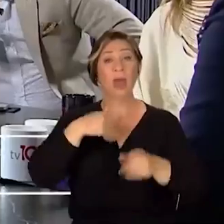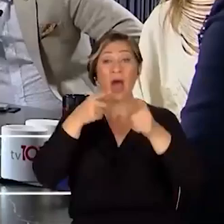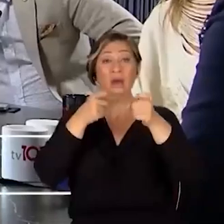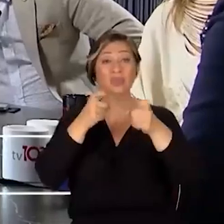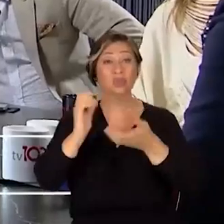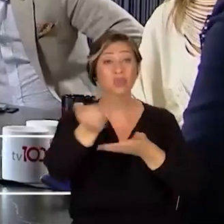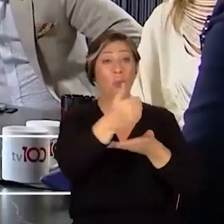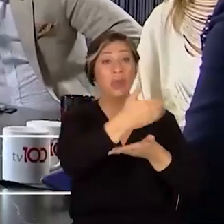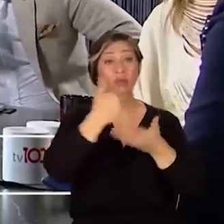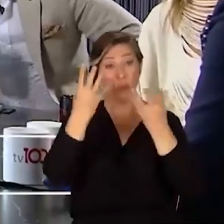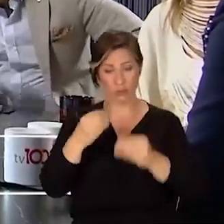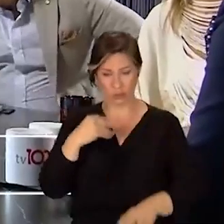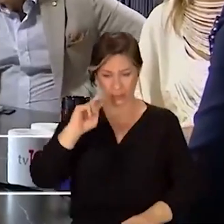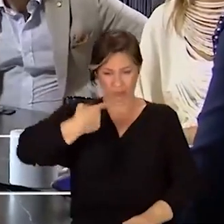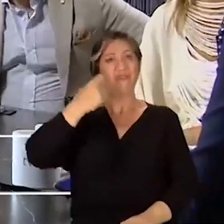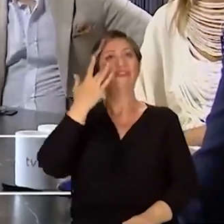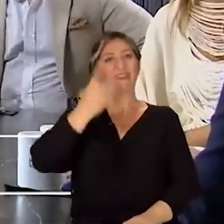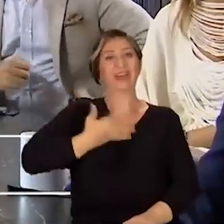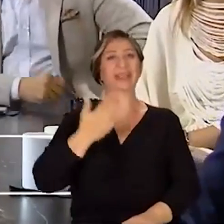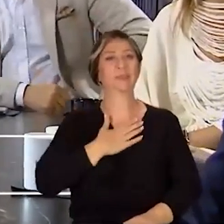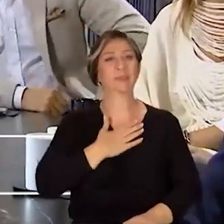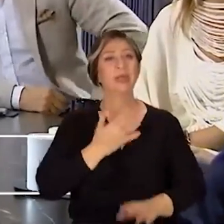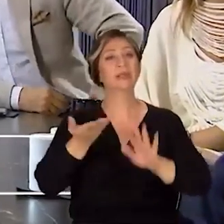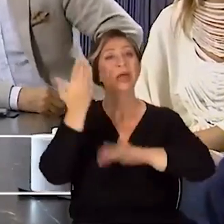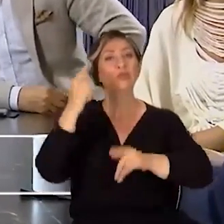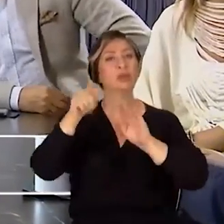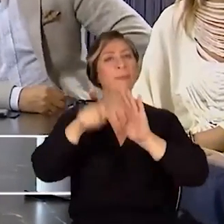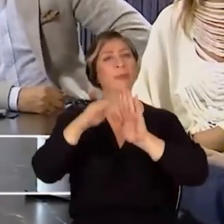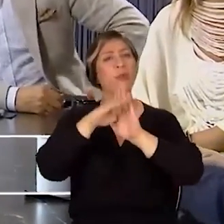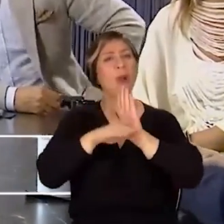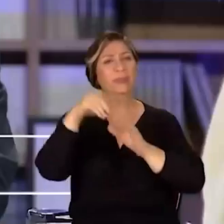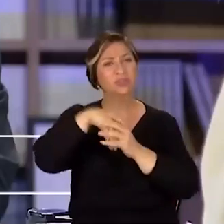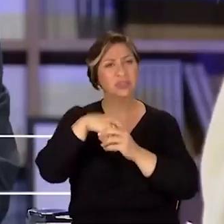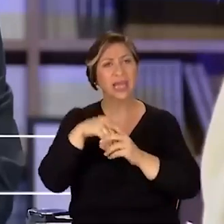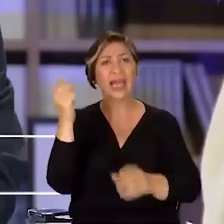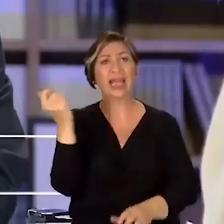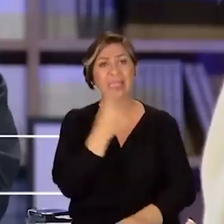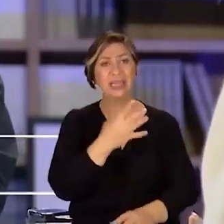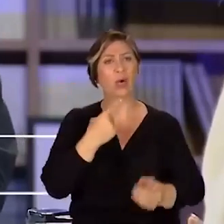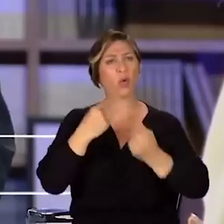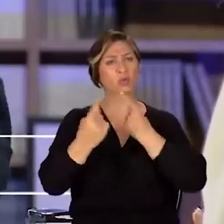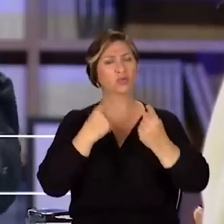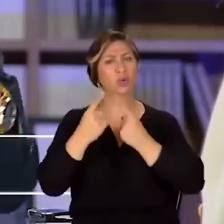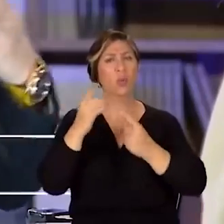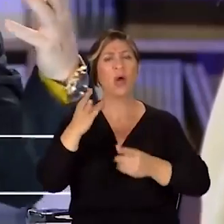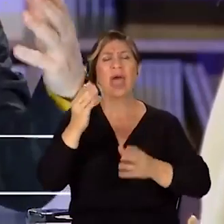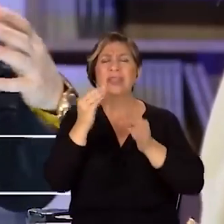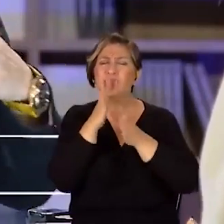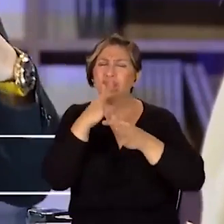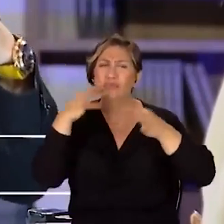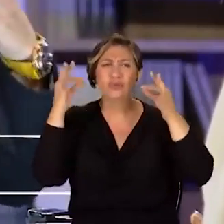toplayıcı olduğum ortaya çıktı. Evet. Çünkü daha önceki burada yaptığımız programlarda da kaç kere konuştuk. Bu en